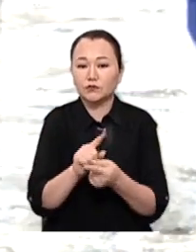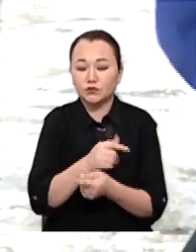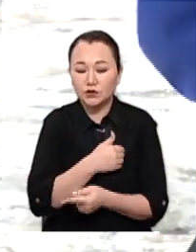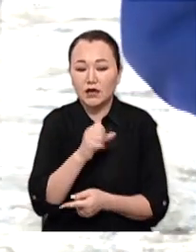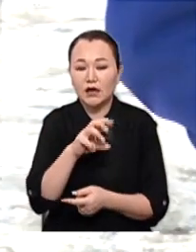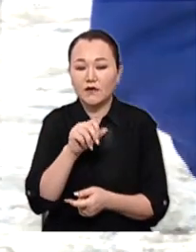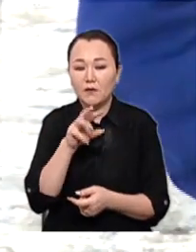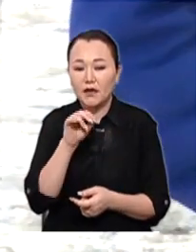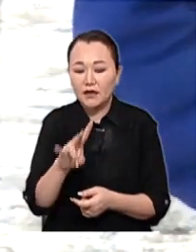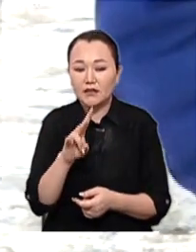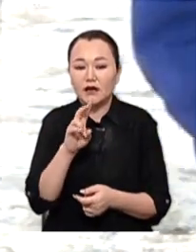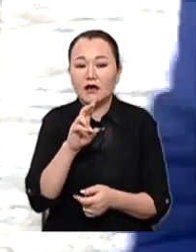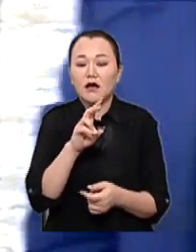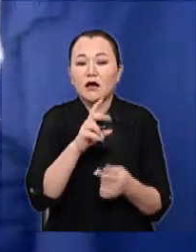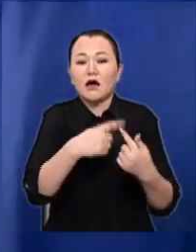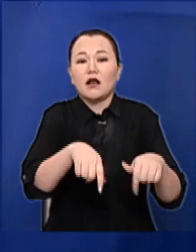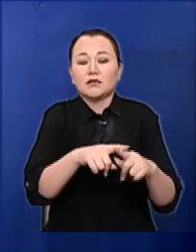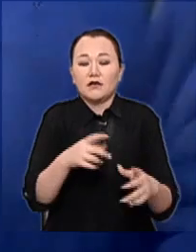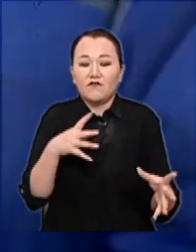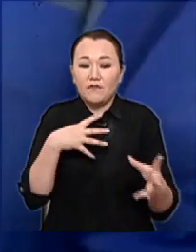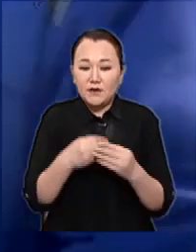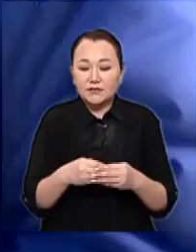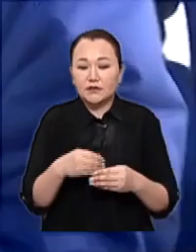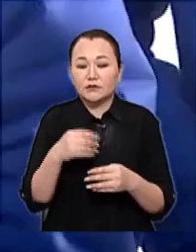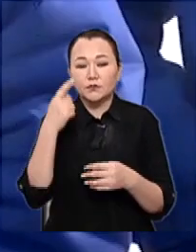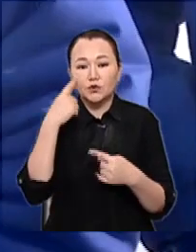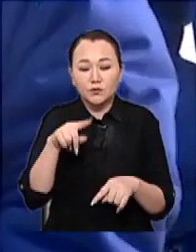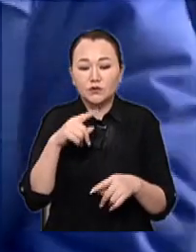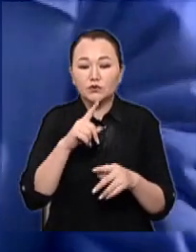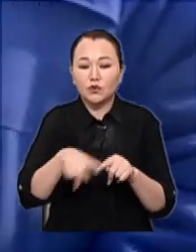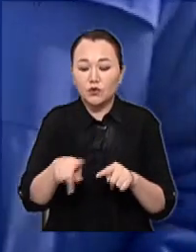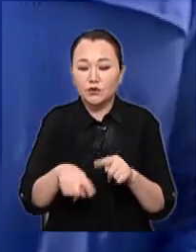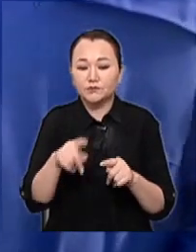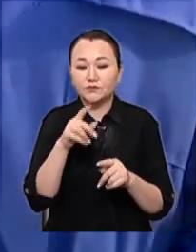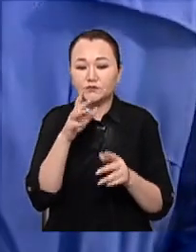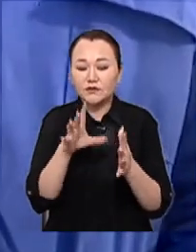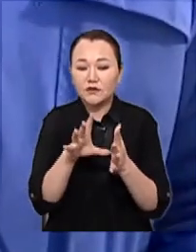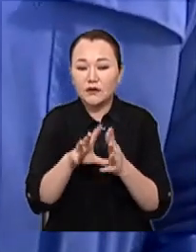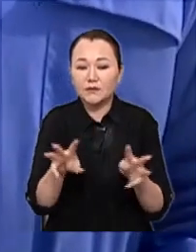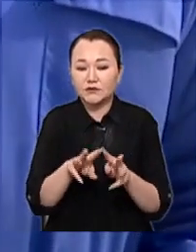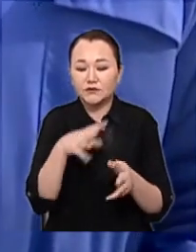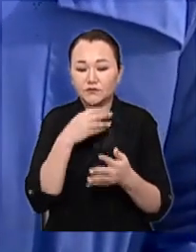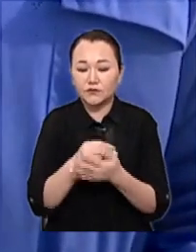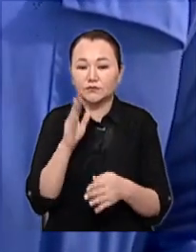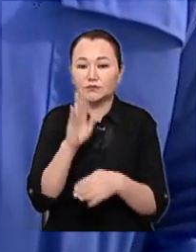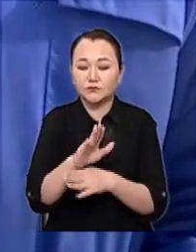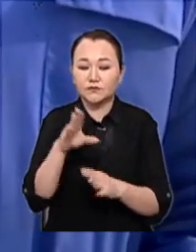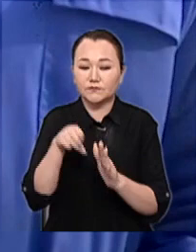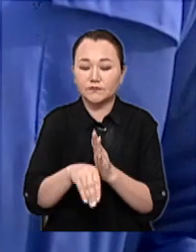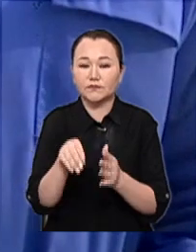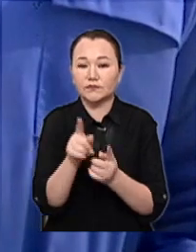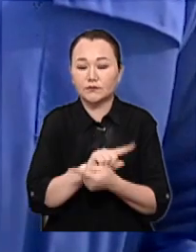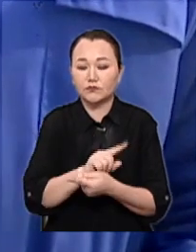Атамекен топливный ассоциациямен бірлесіп ұсынысты беріп отырмыз. Жақын арада энергетика министрі өз бұйрықтына өзгеріс енгізу